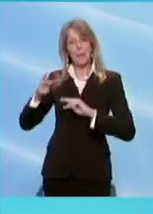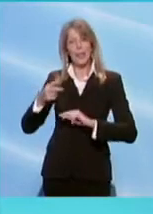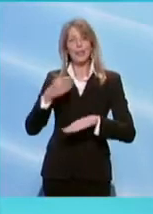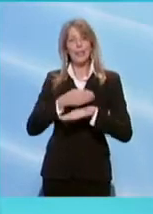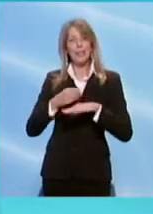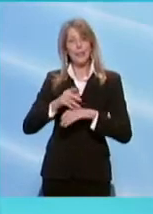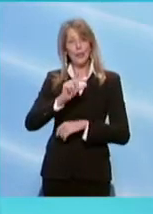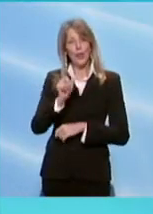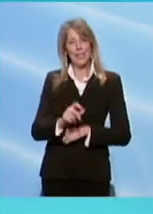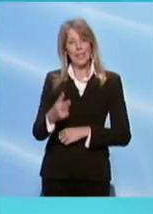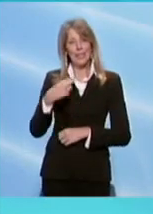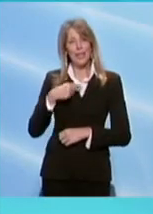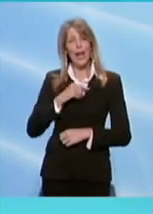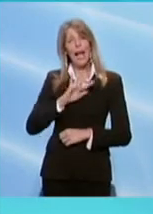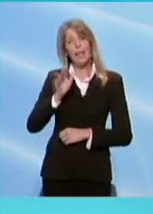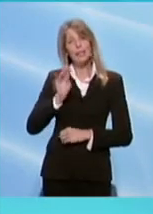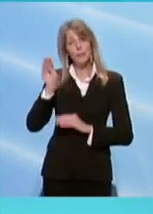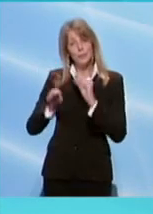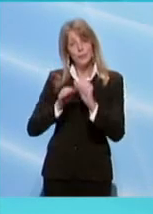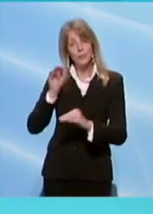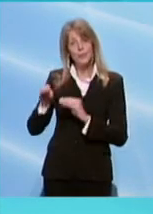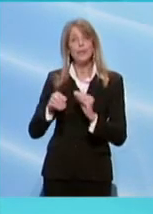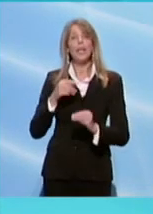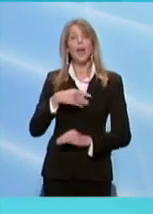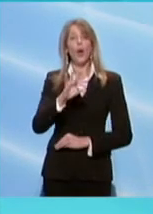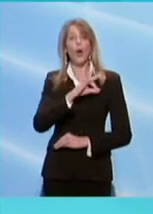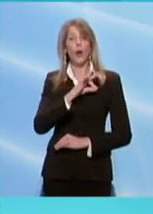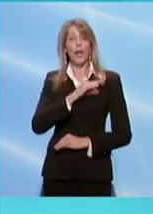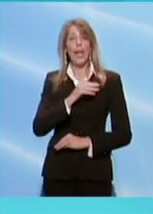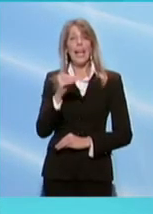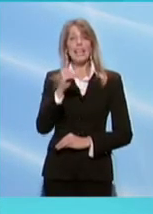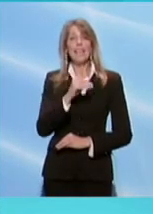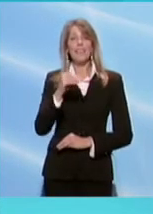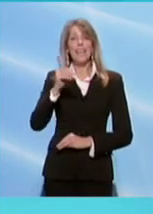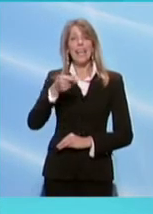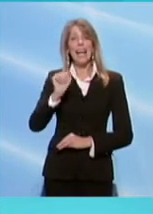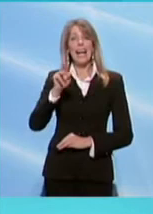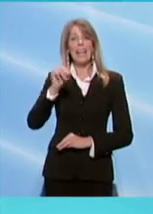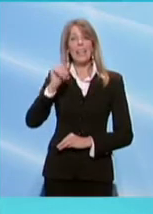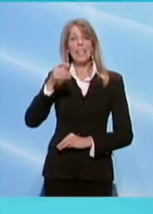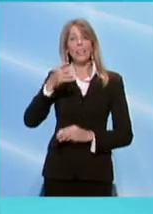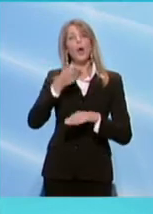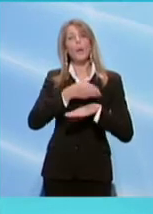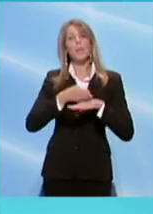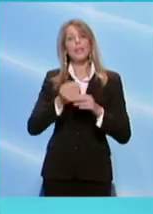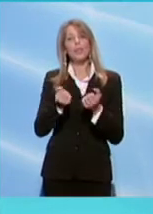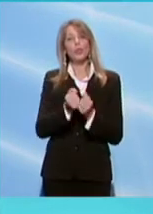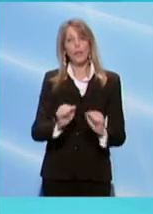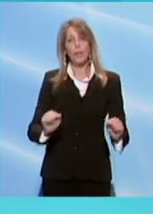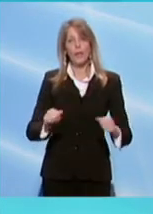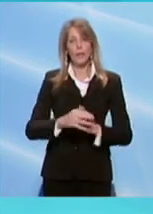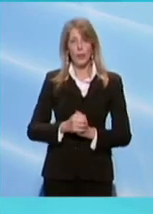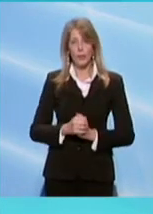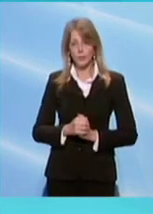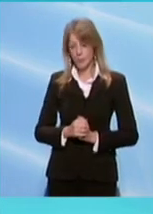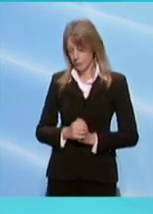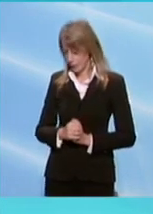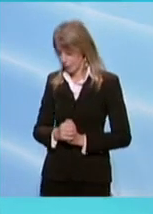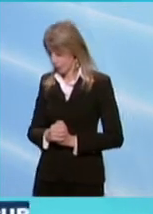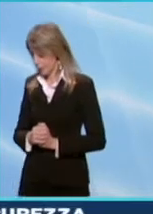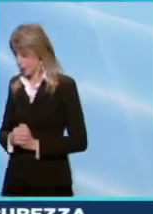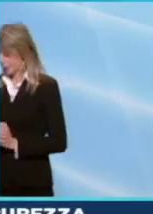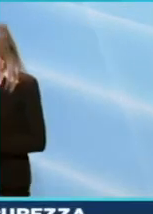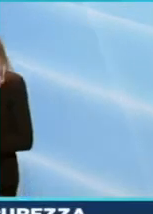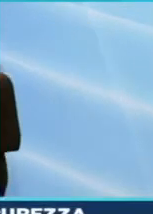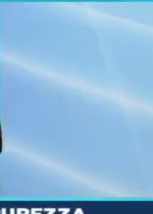prossima interrogazione illustra e replica l'onorevole davide gariglio del partito democratico relativi allo svolgimento in